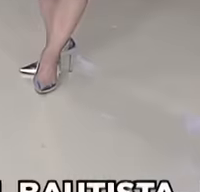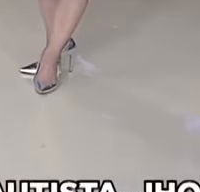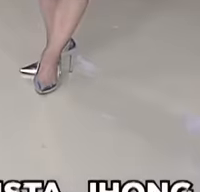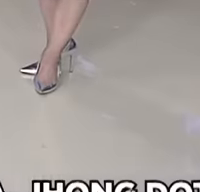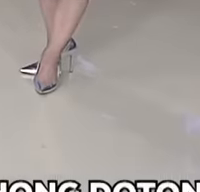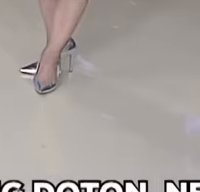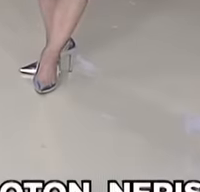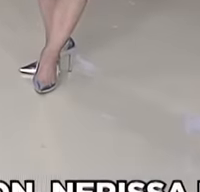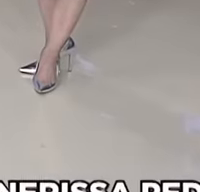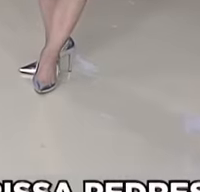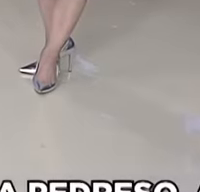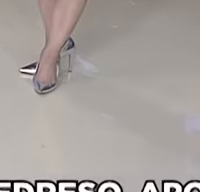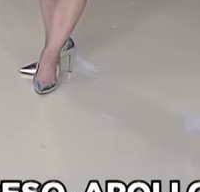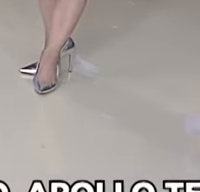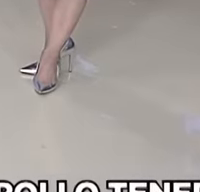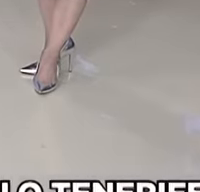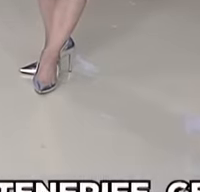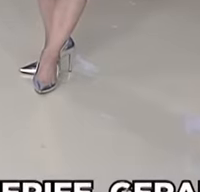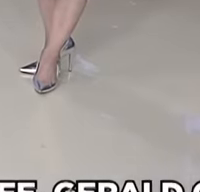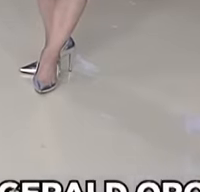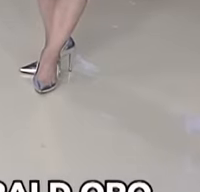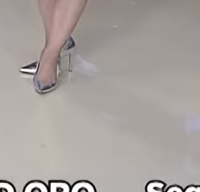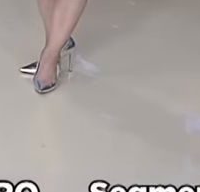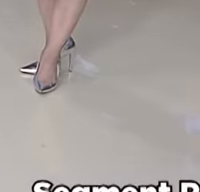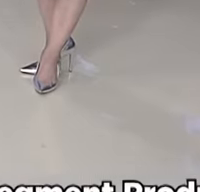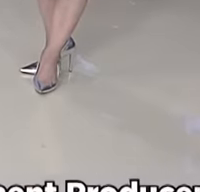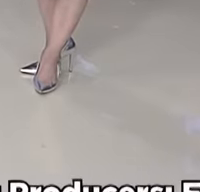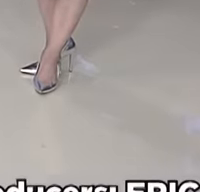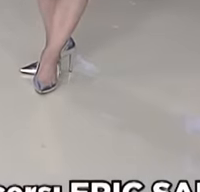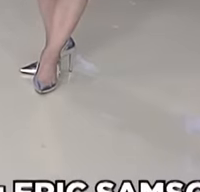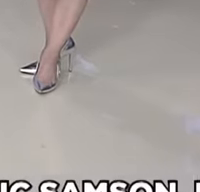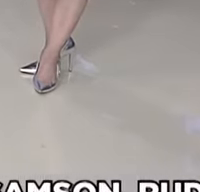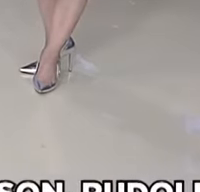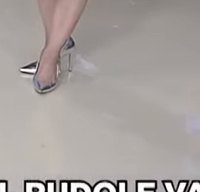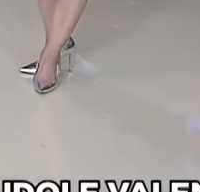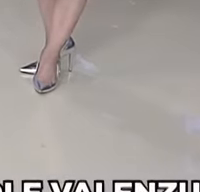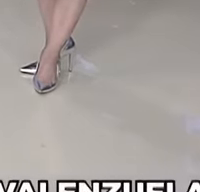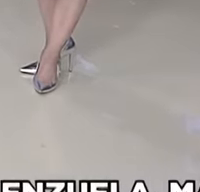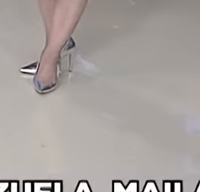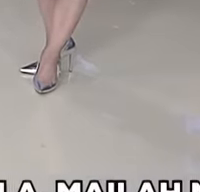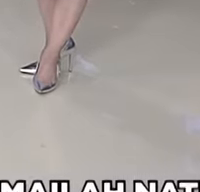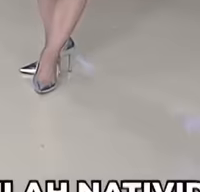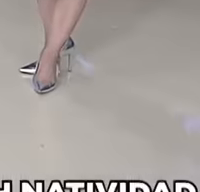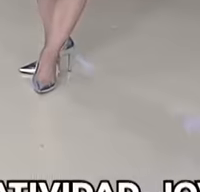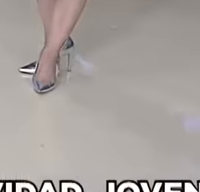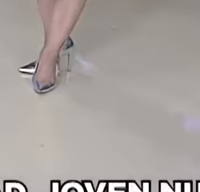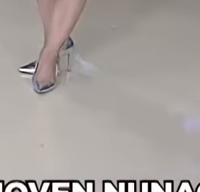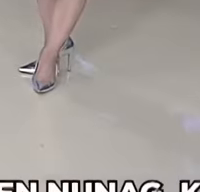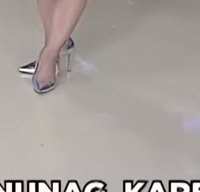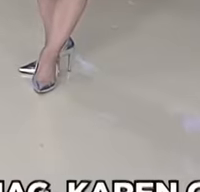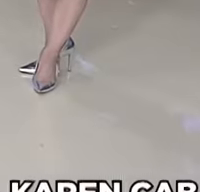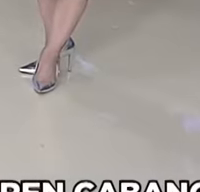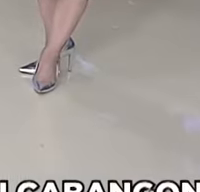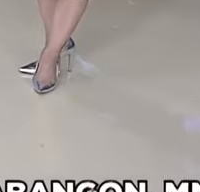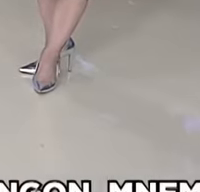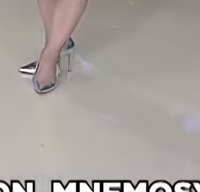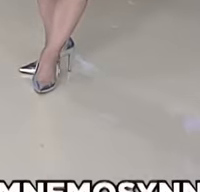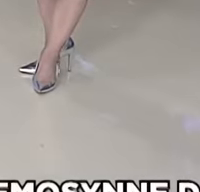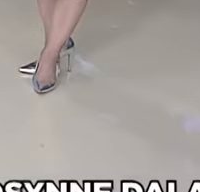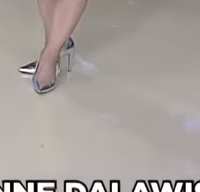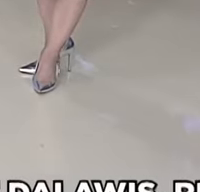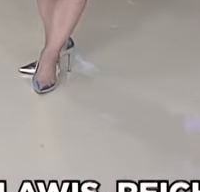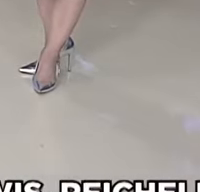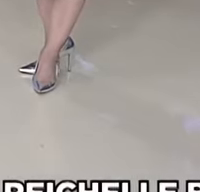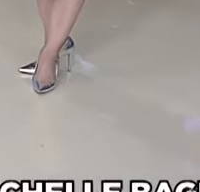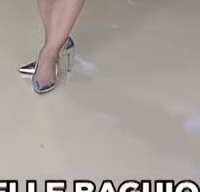Cubao, sa Eslex, walang pinakita eh. Pero doon sa Panorte, naku, grabe na. Sabi ni